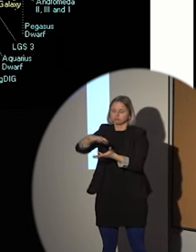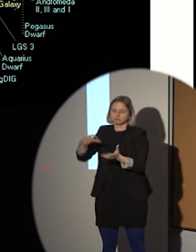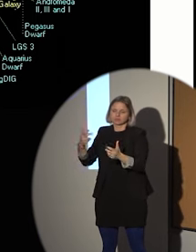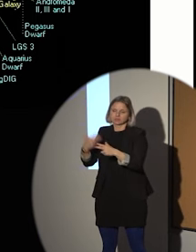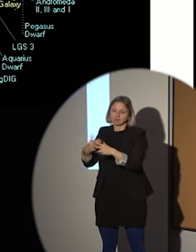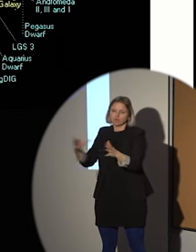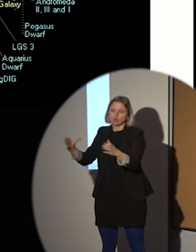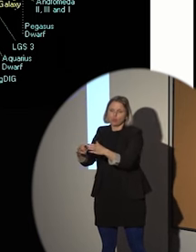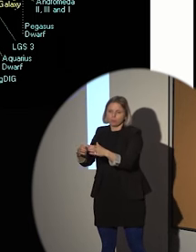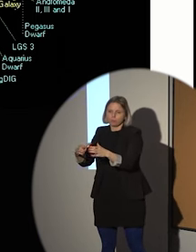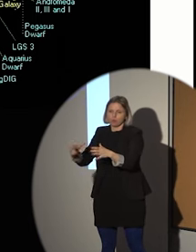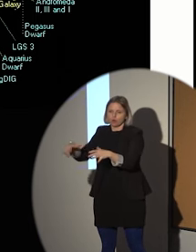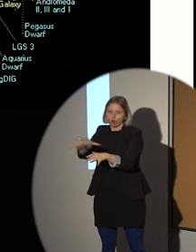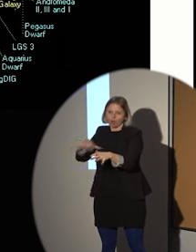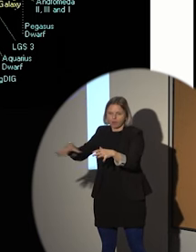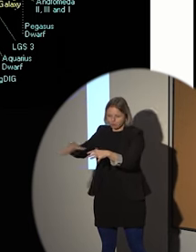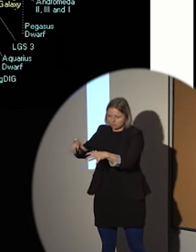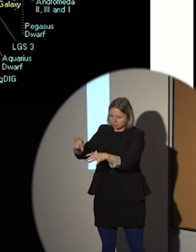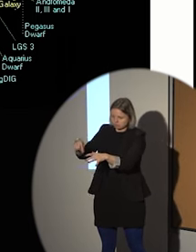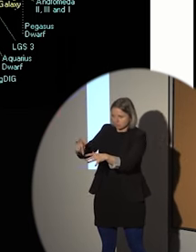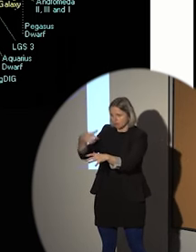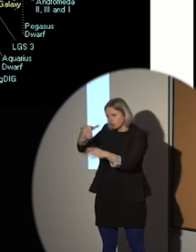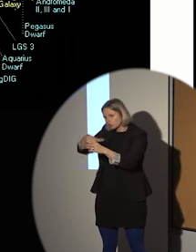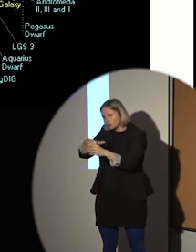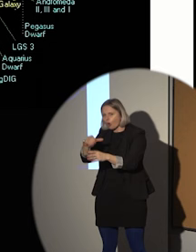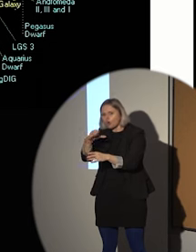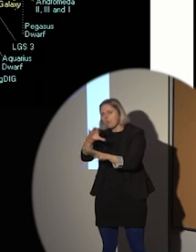ensemble de quelques centaines de galaxies